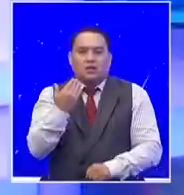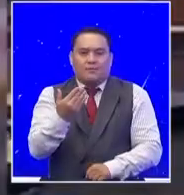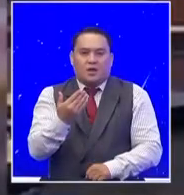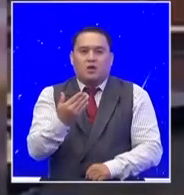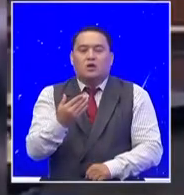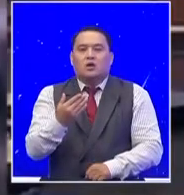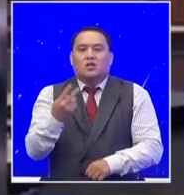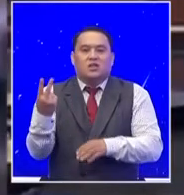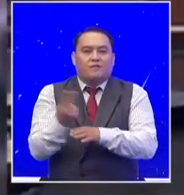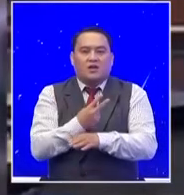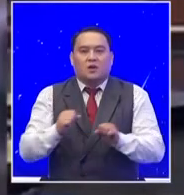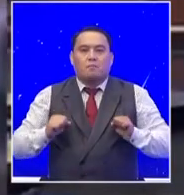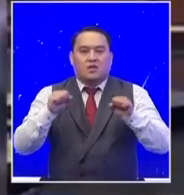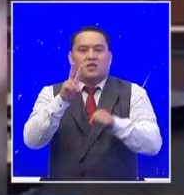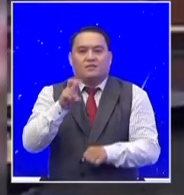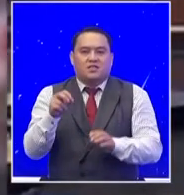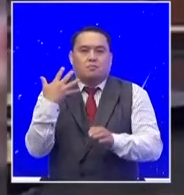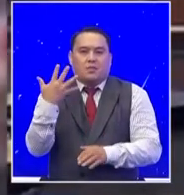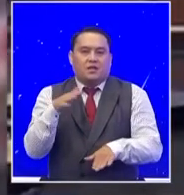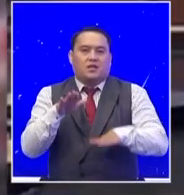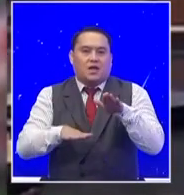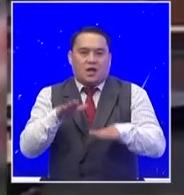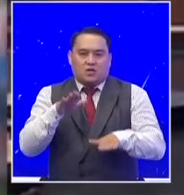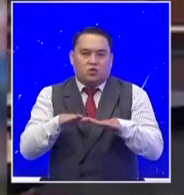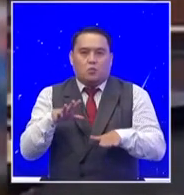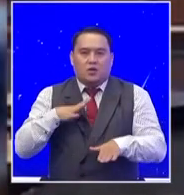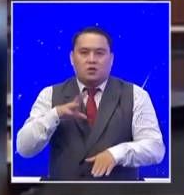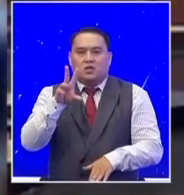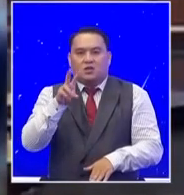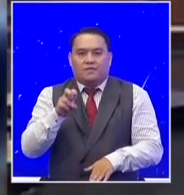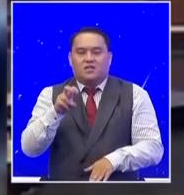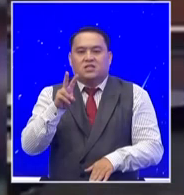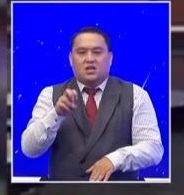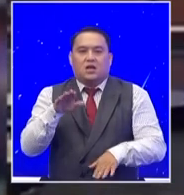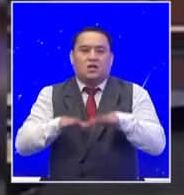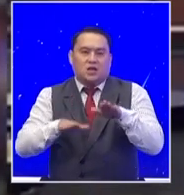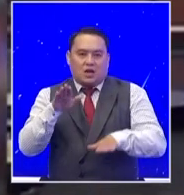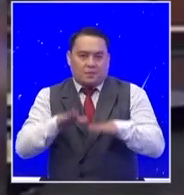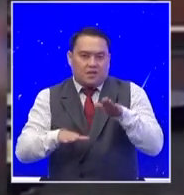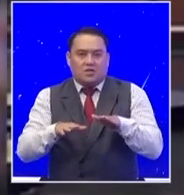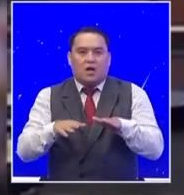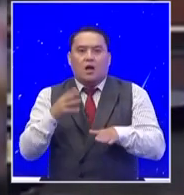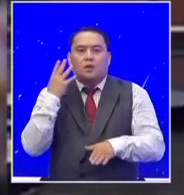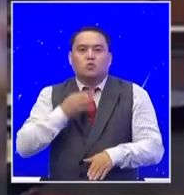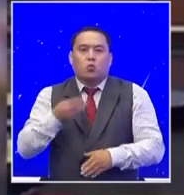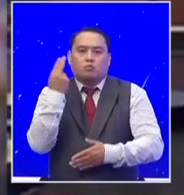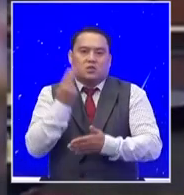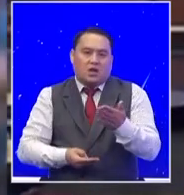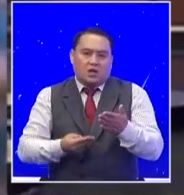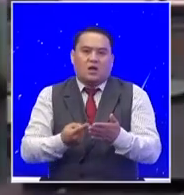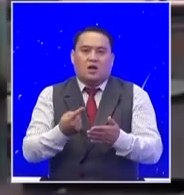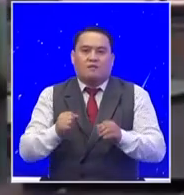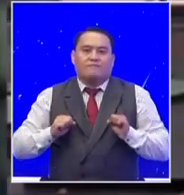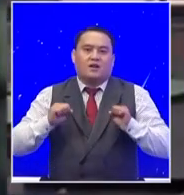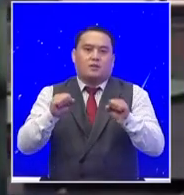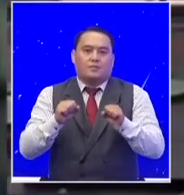Набиева, в сумме двоеборья поднявшая 205 килограммов. Чиншанло в сумме подняла 200 килограммов. Семереченко уступила сопернице в